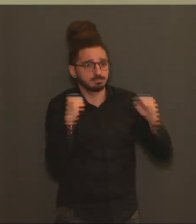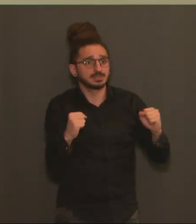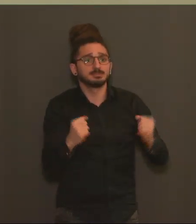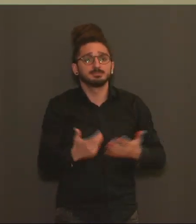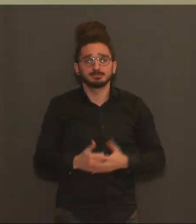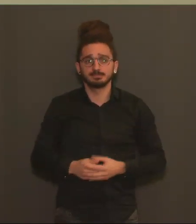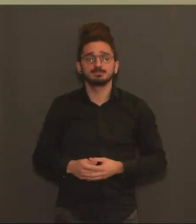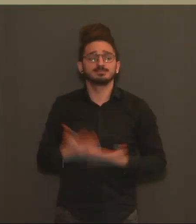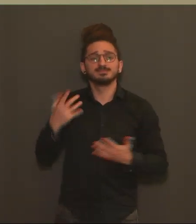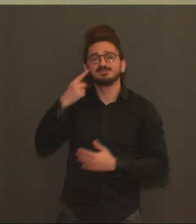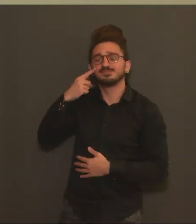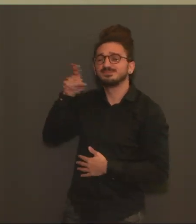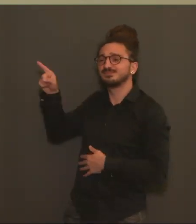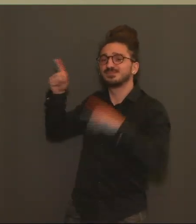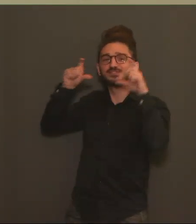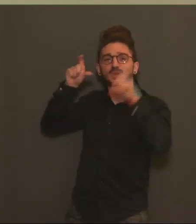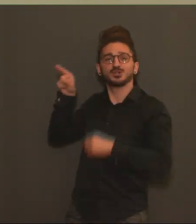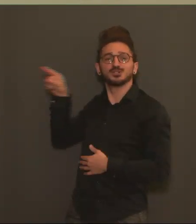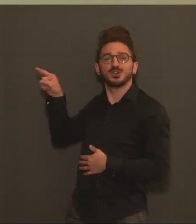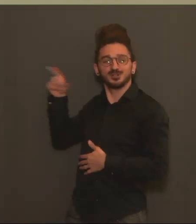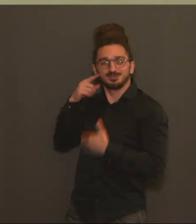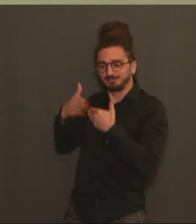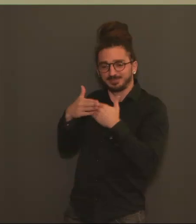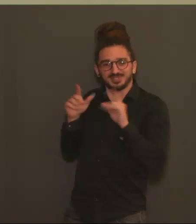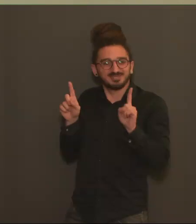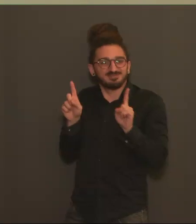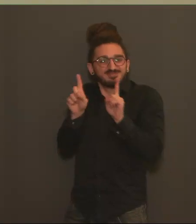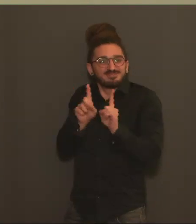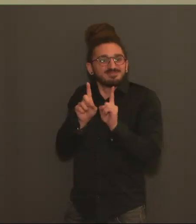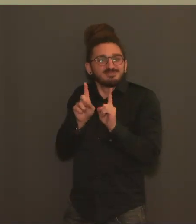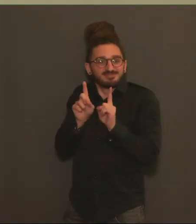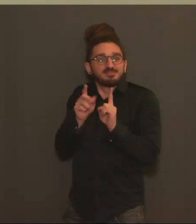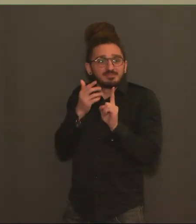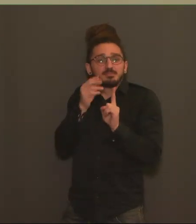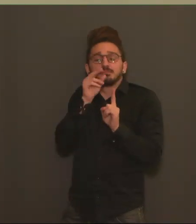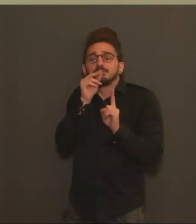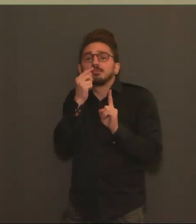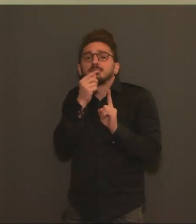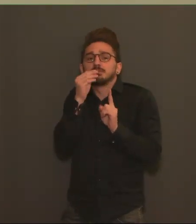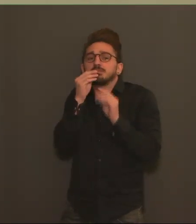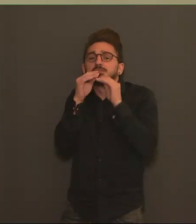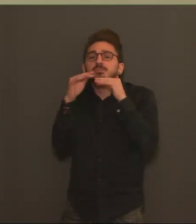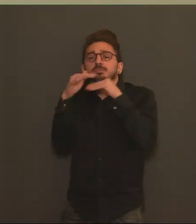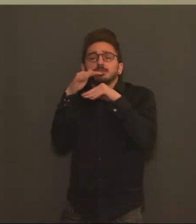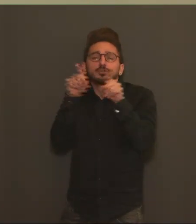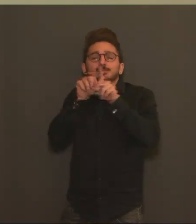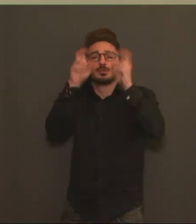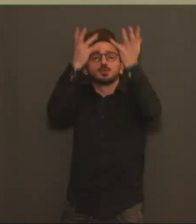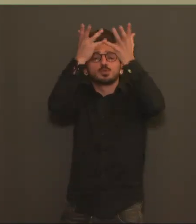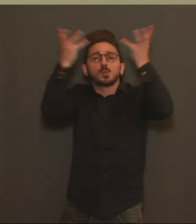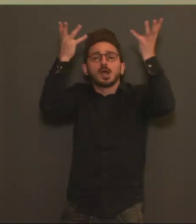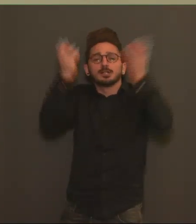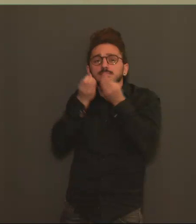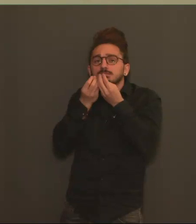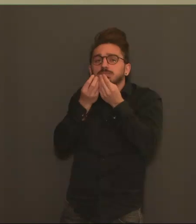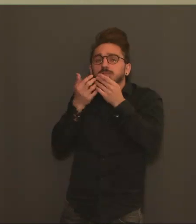ces micro-gouttelettes restent en suspension devant notre bouche, comme un petit nuage. Et donc ceci est une contagiosité